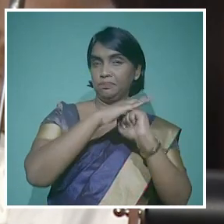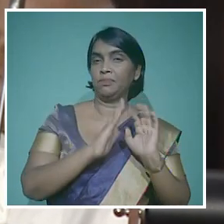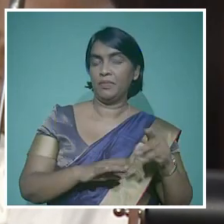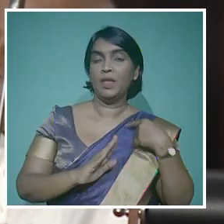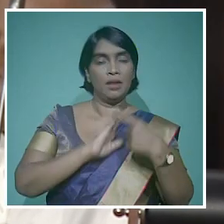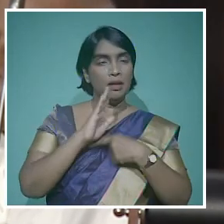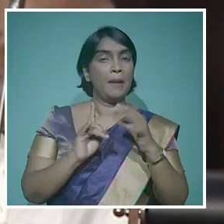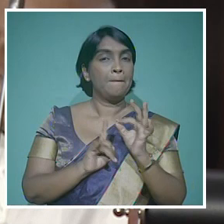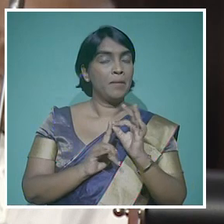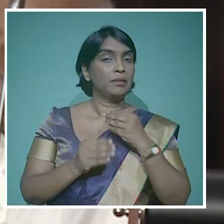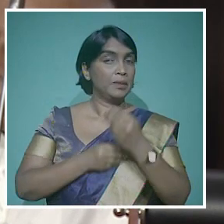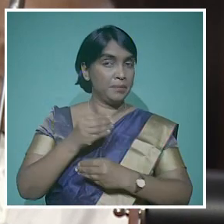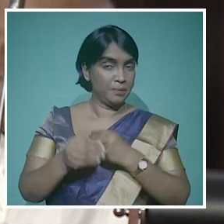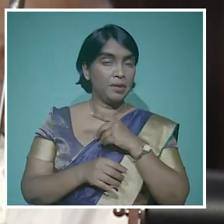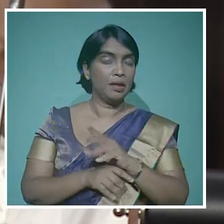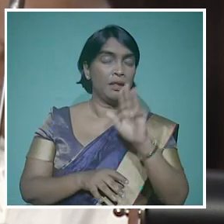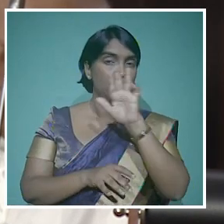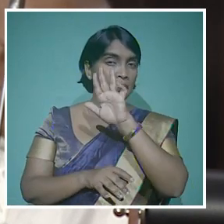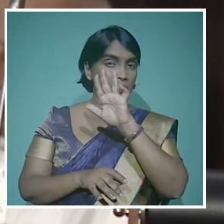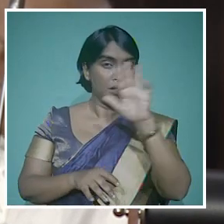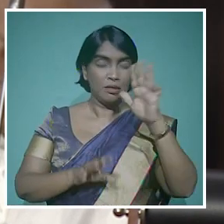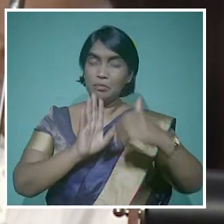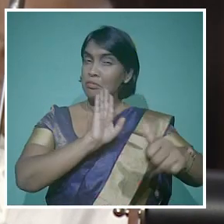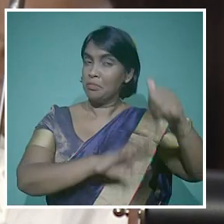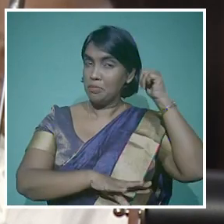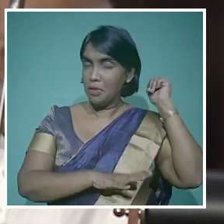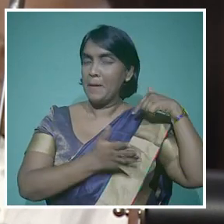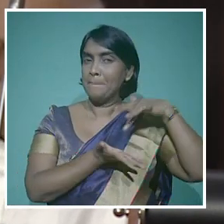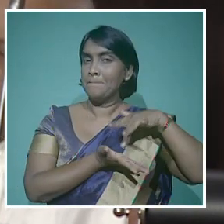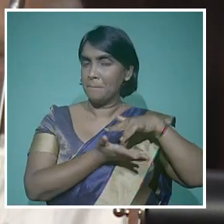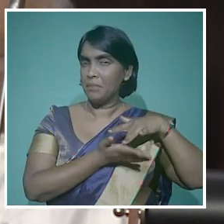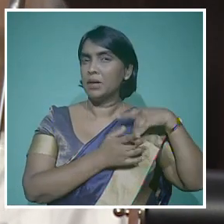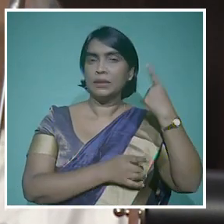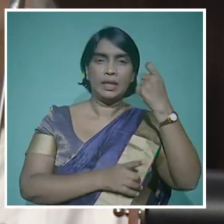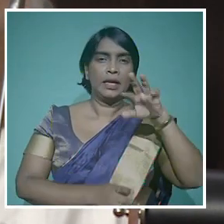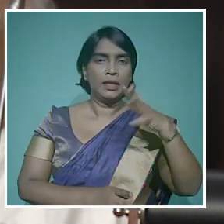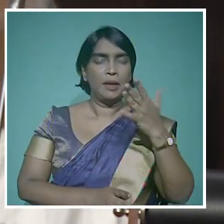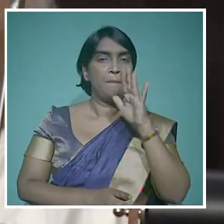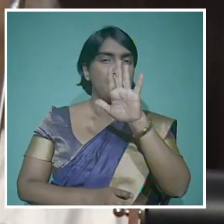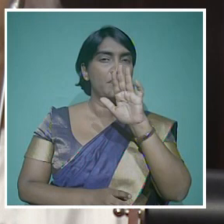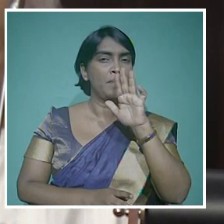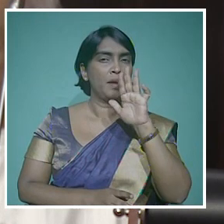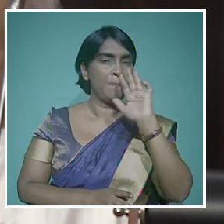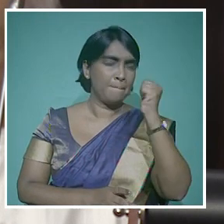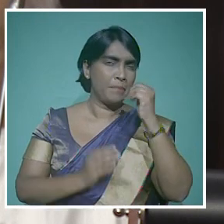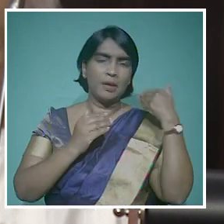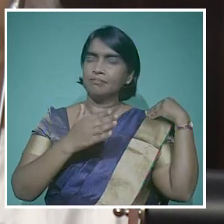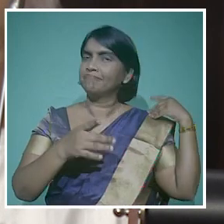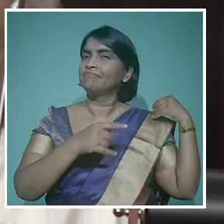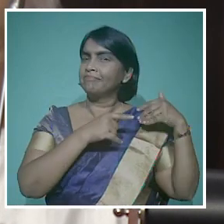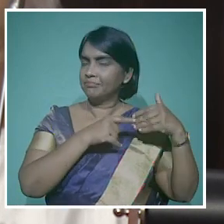රටේ පුද්ගලික ව්‍යවසායකින් 1900 වසරේ මැදභාගයේ සිට 1950 ගණන්වල මැදභාගය